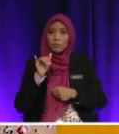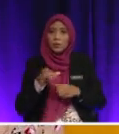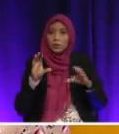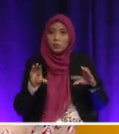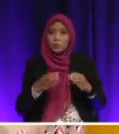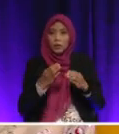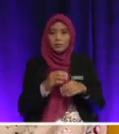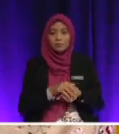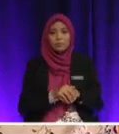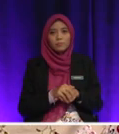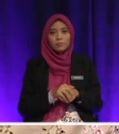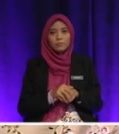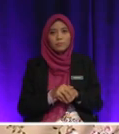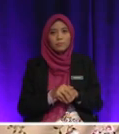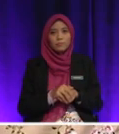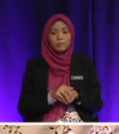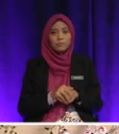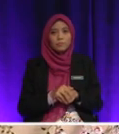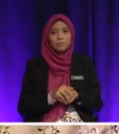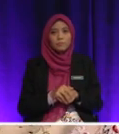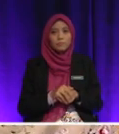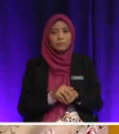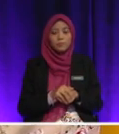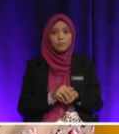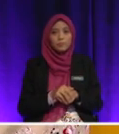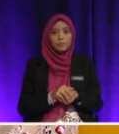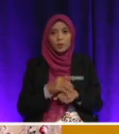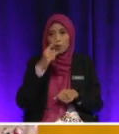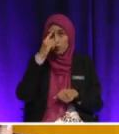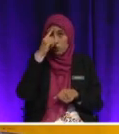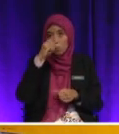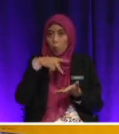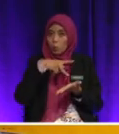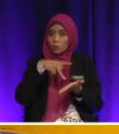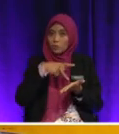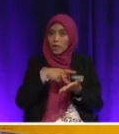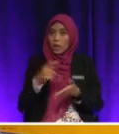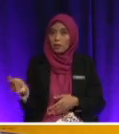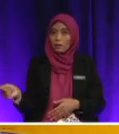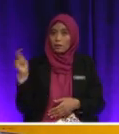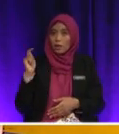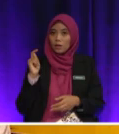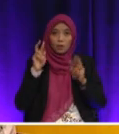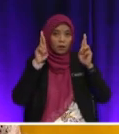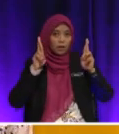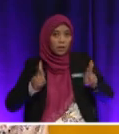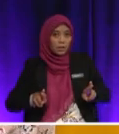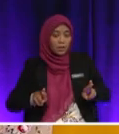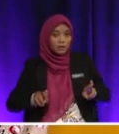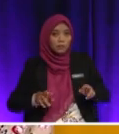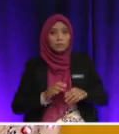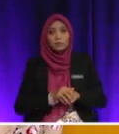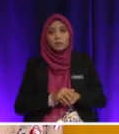emc Ce Putra ini adalah singkatan dari Pusat Tenaga ya yang terdiri dari pada orang Melayu